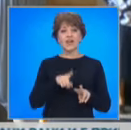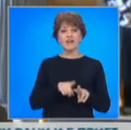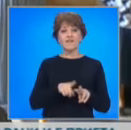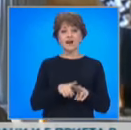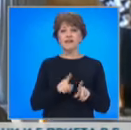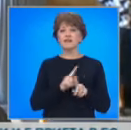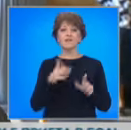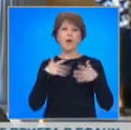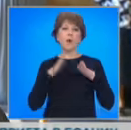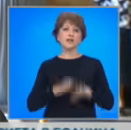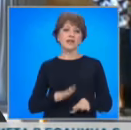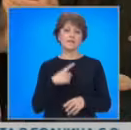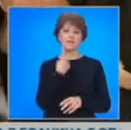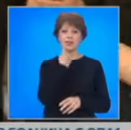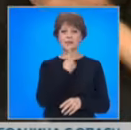светът остана самотен.